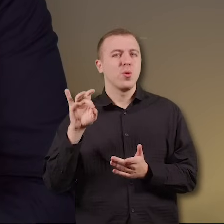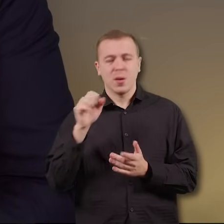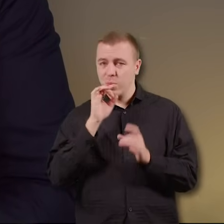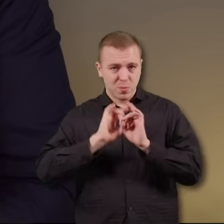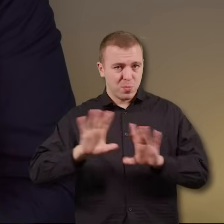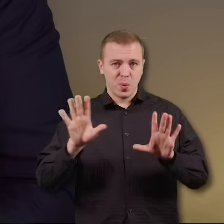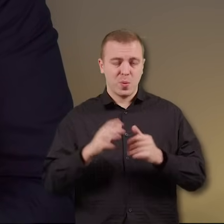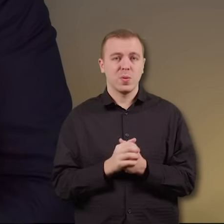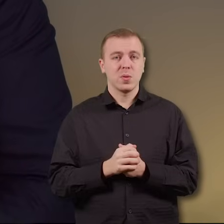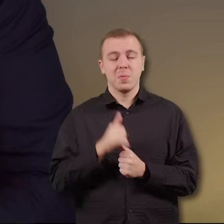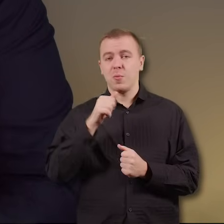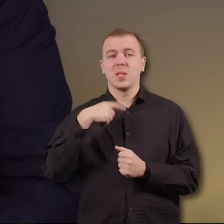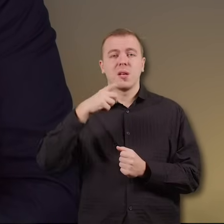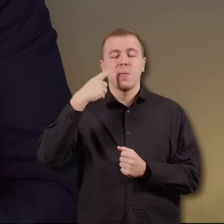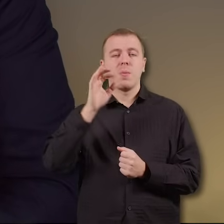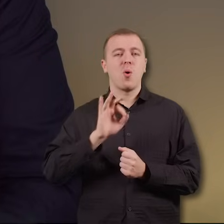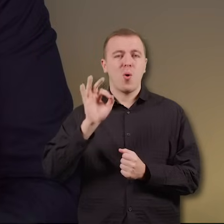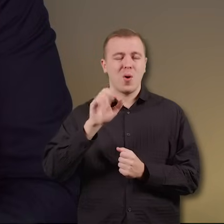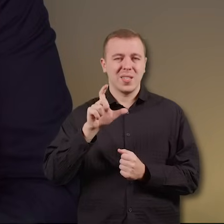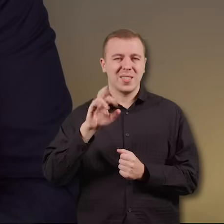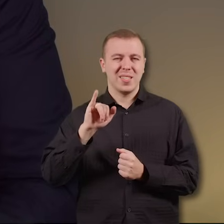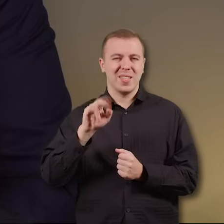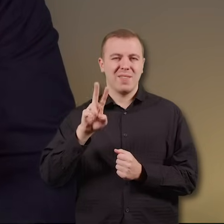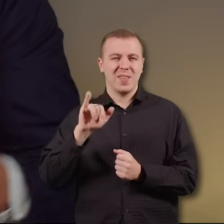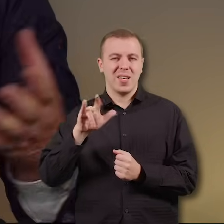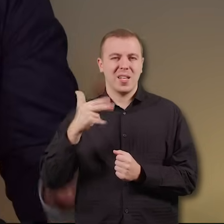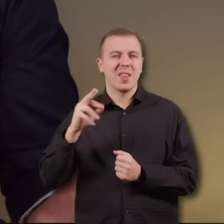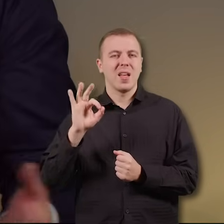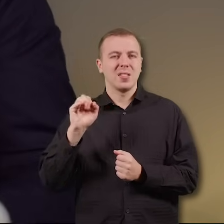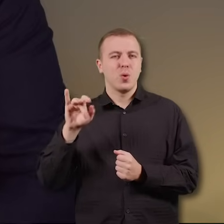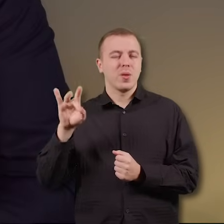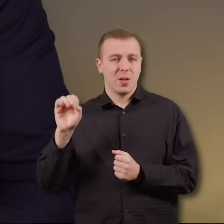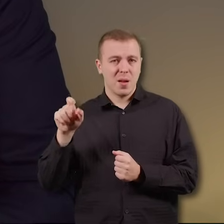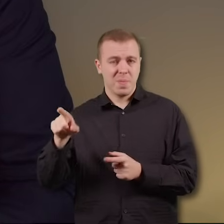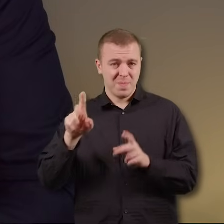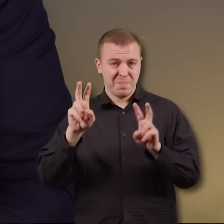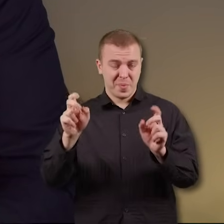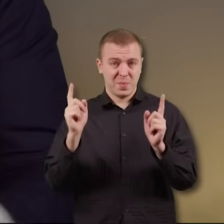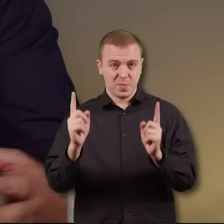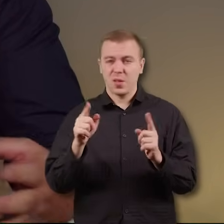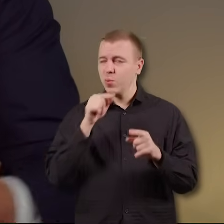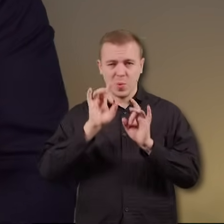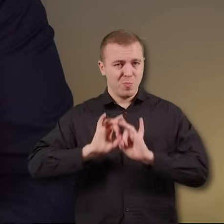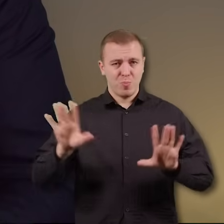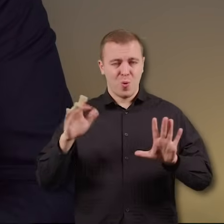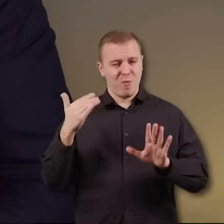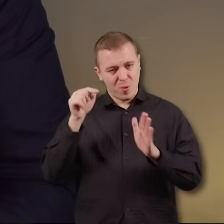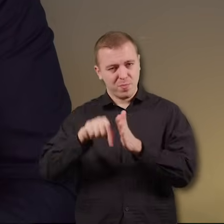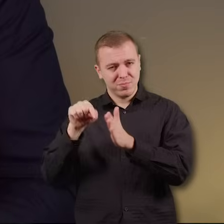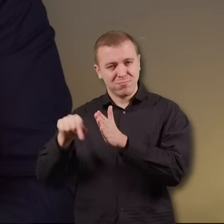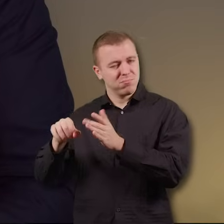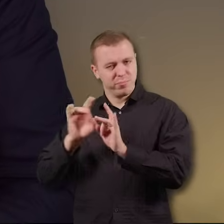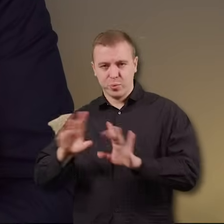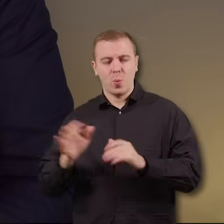kalbam. Jeigu mes kalbam apie civilinę sąjungą, tai yra visai kiti momentai